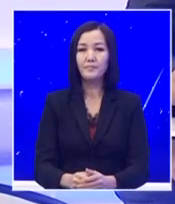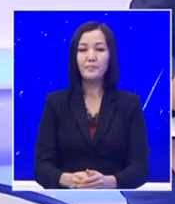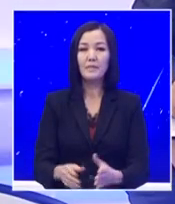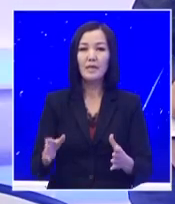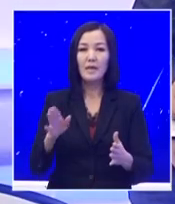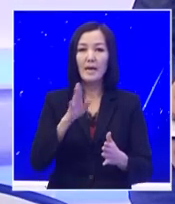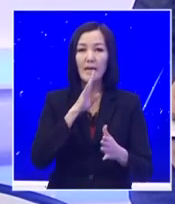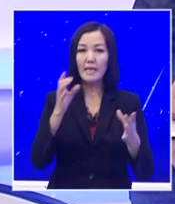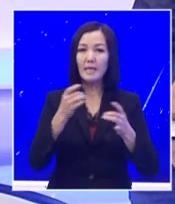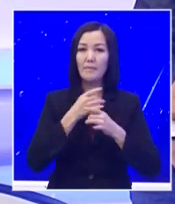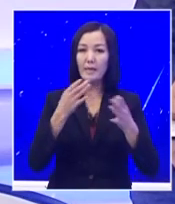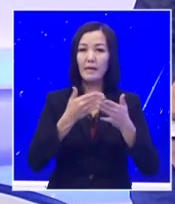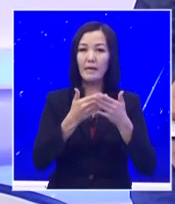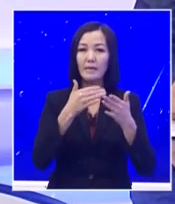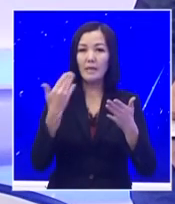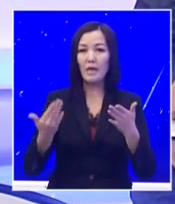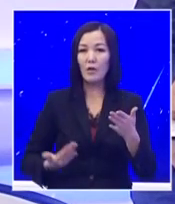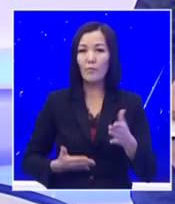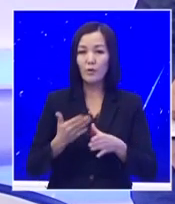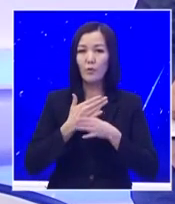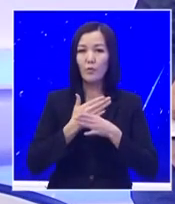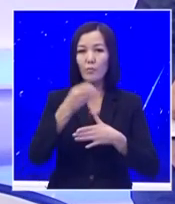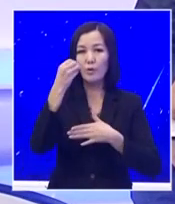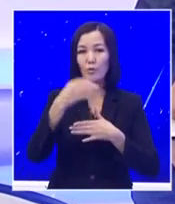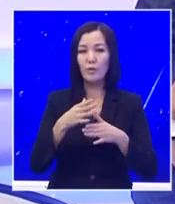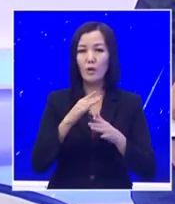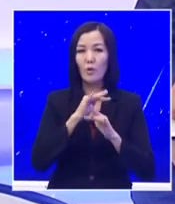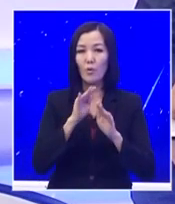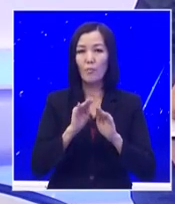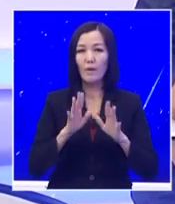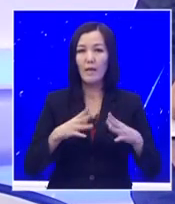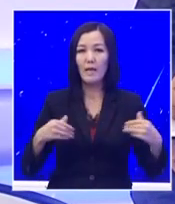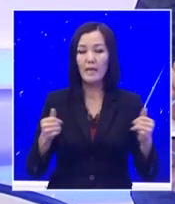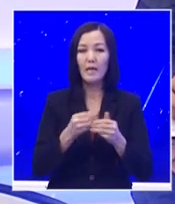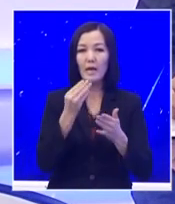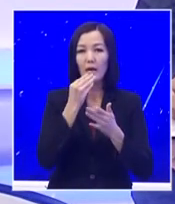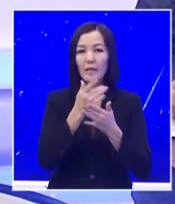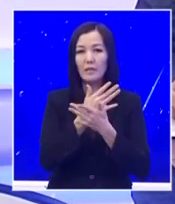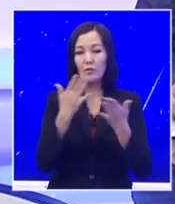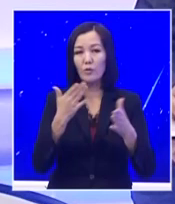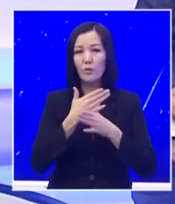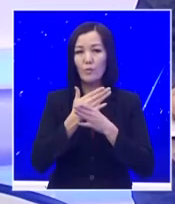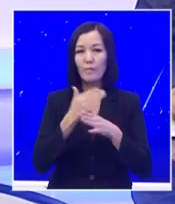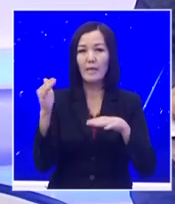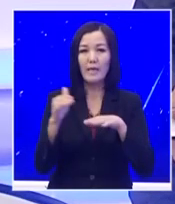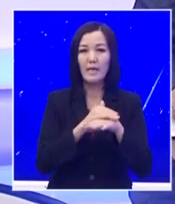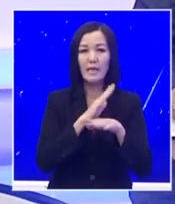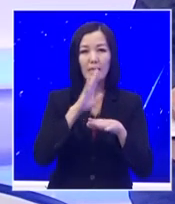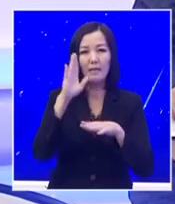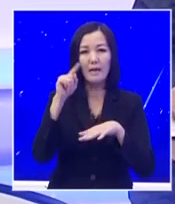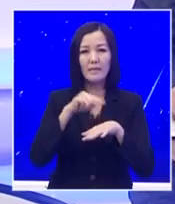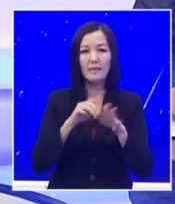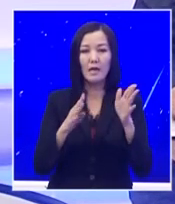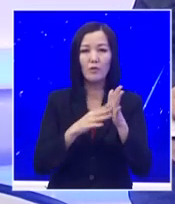Әйелдер мерекесі қарсаңында әлеуметтік көмек көрсету орталығы көп балалы аналарға азық-түлік таратты. Игілікті іс таңғы сағат